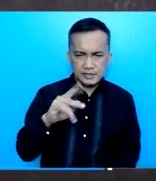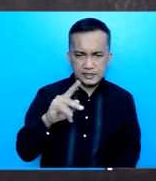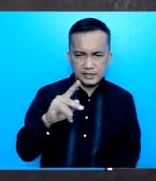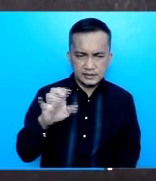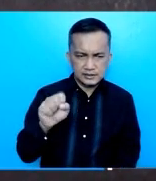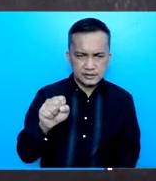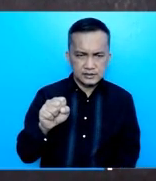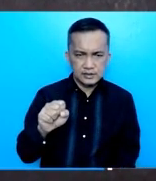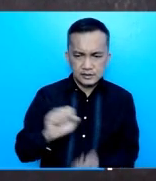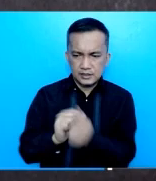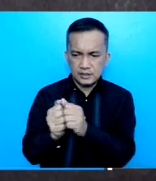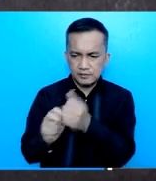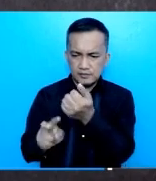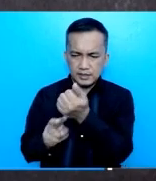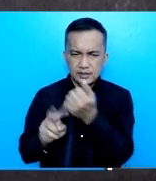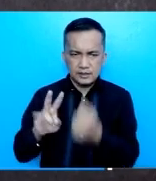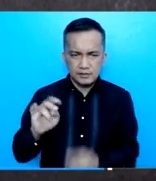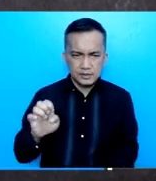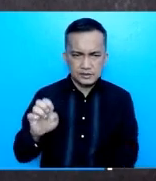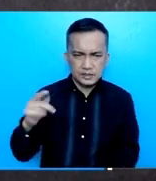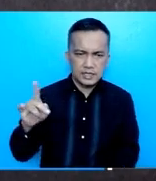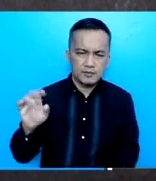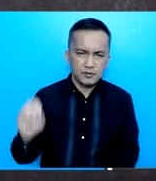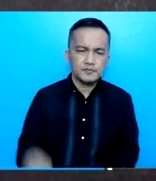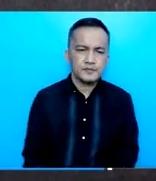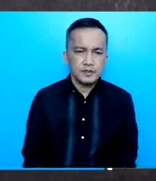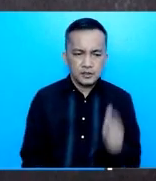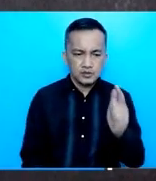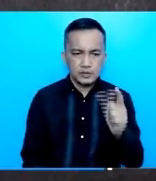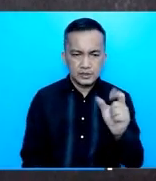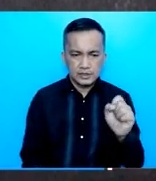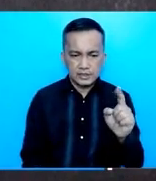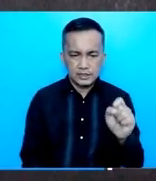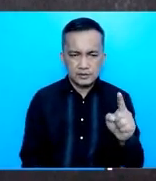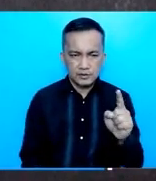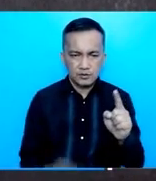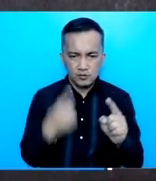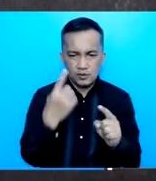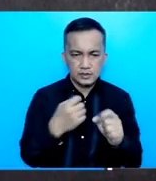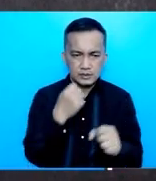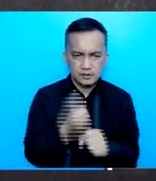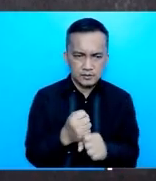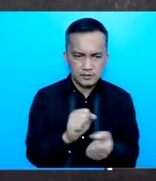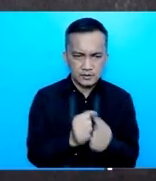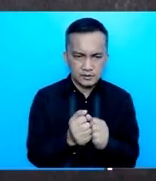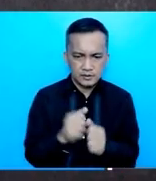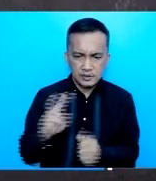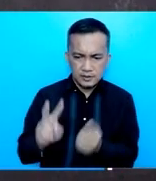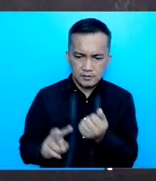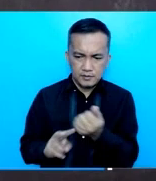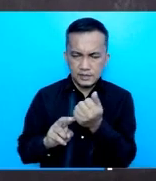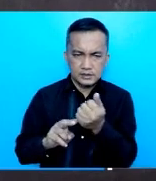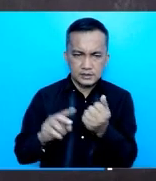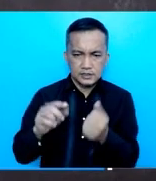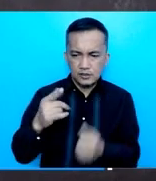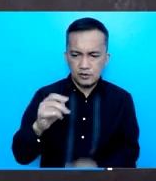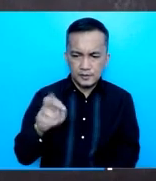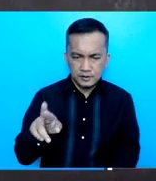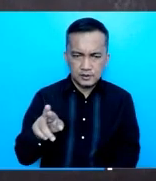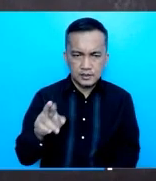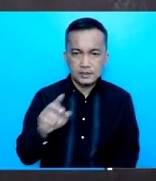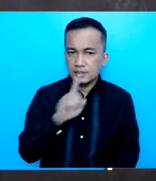busy gobernador naman si De Gamo. 2011, isang taon matapos maging busy gobernador si De Gamo, nanumpa